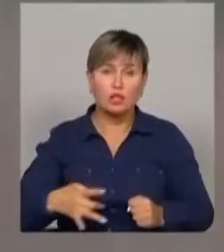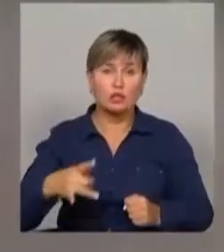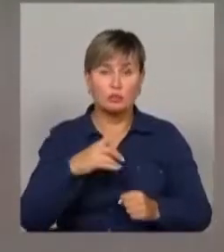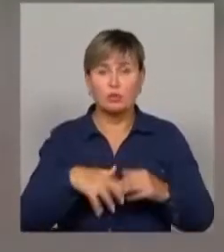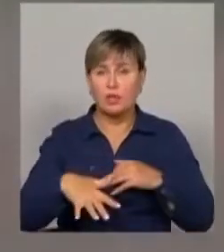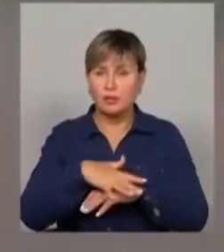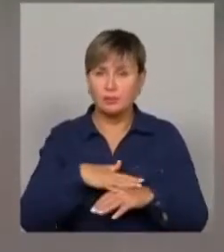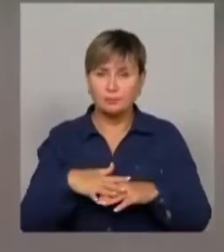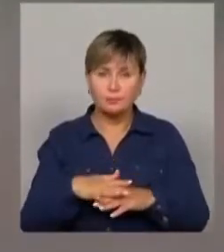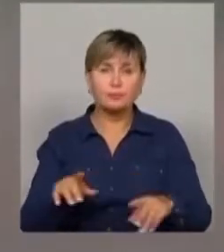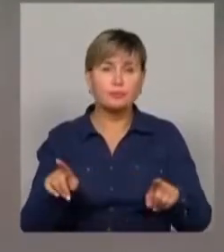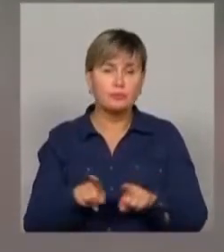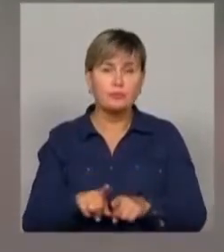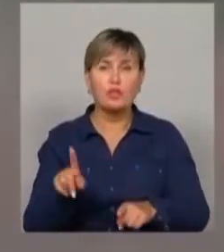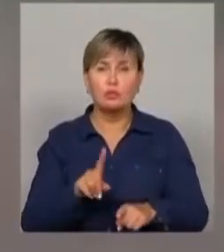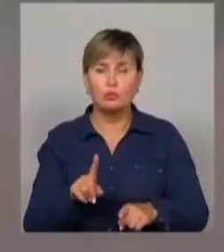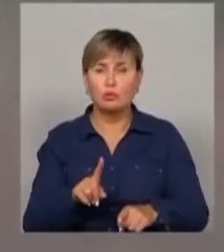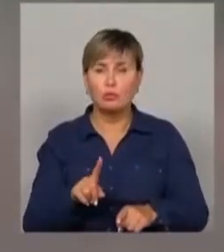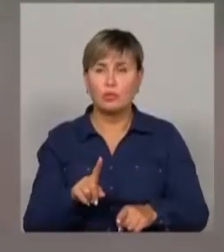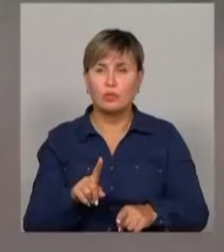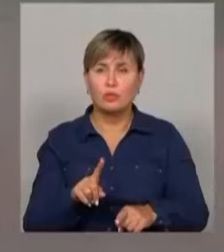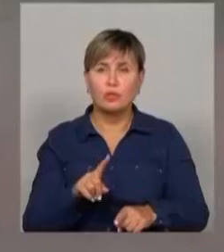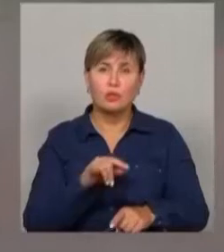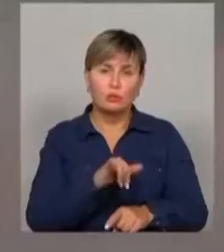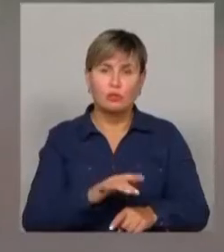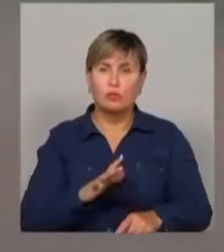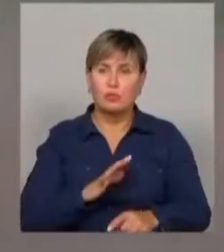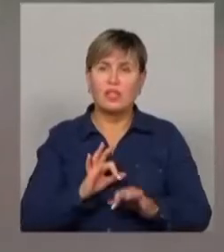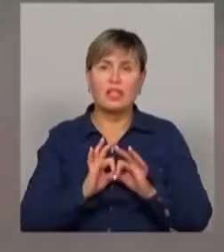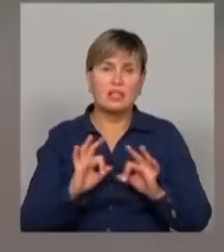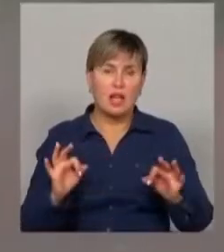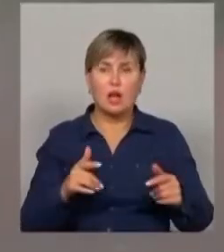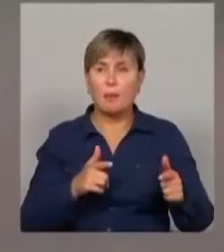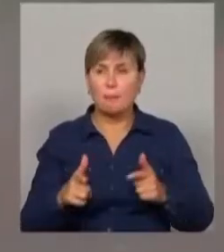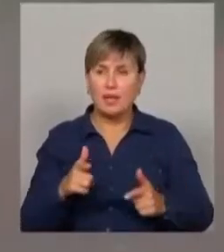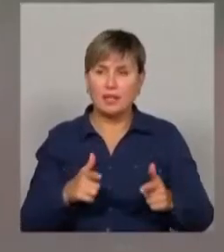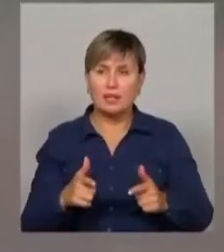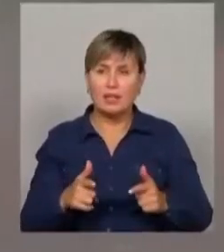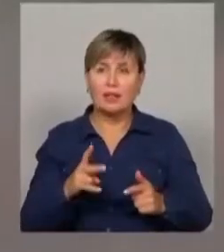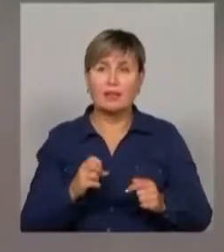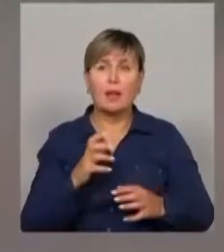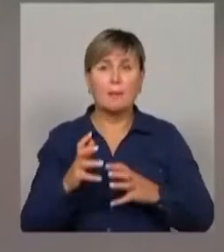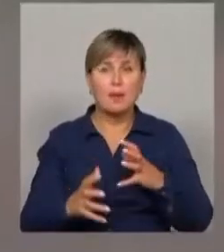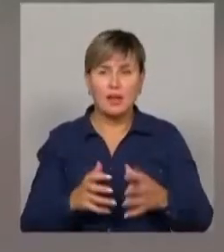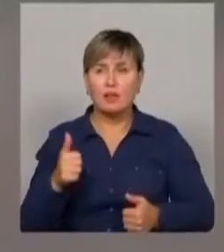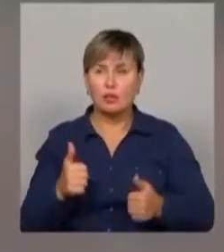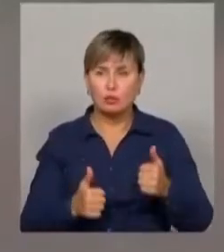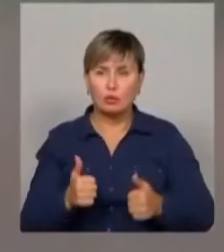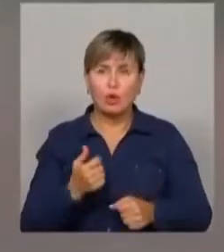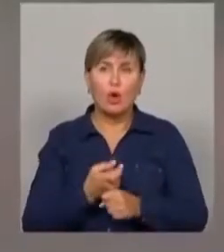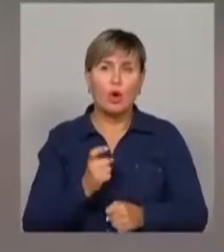страны, так, чтобы он на мире был идеально подготовлен. На мировых турнирах